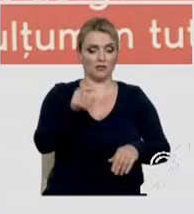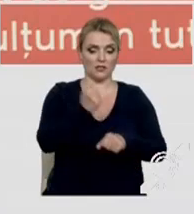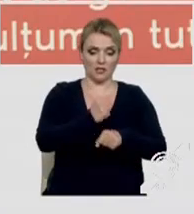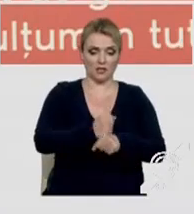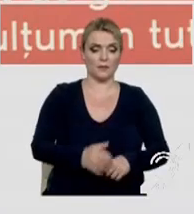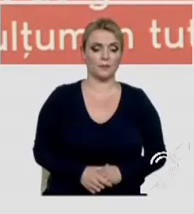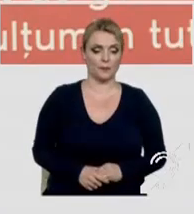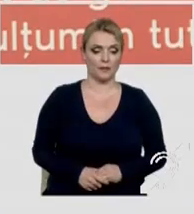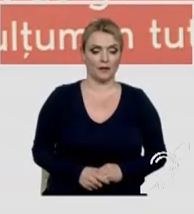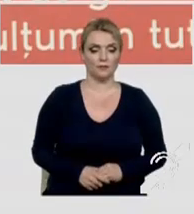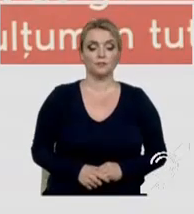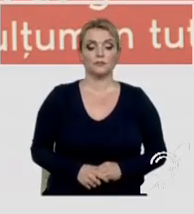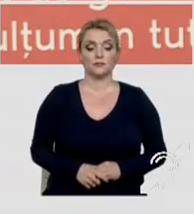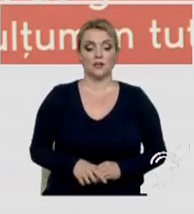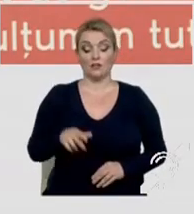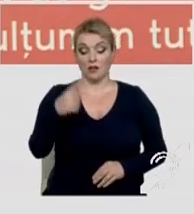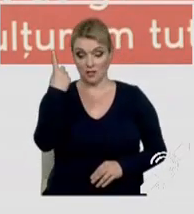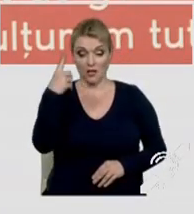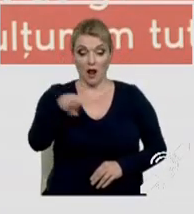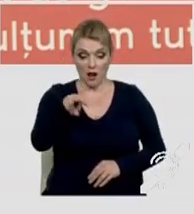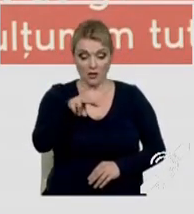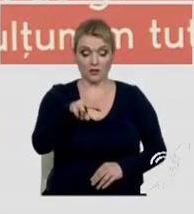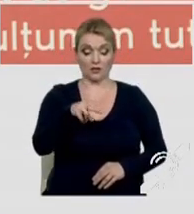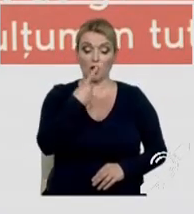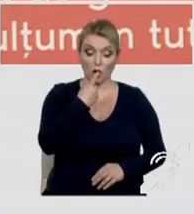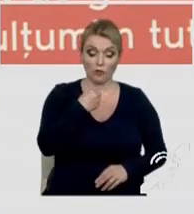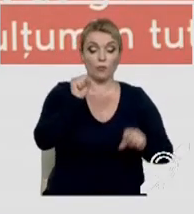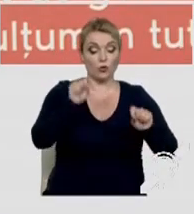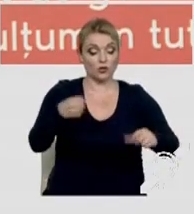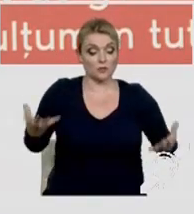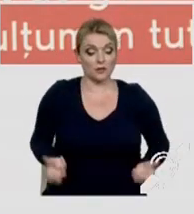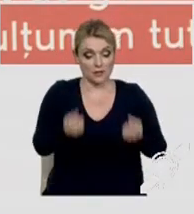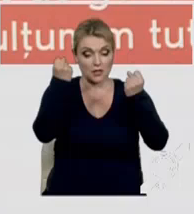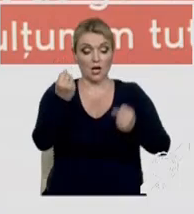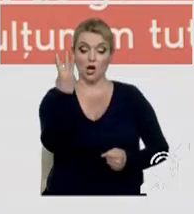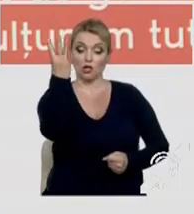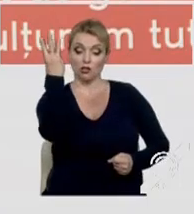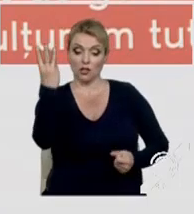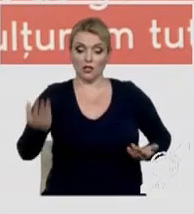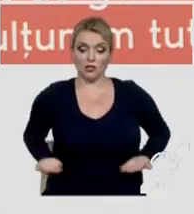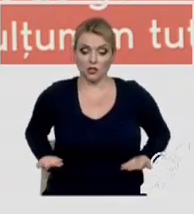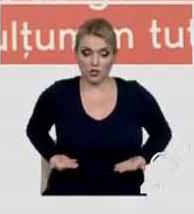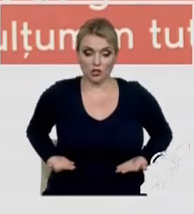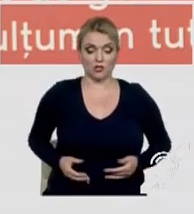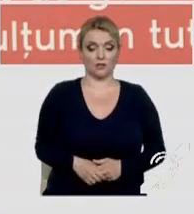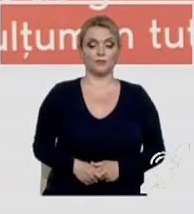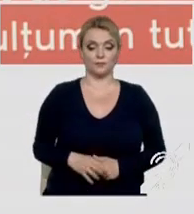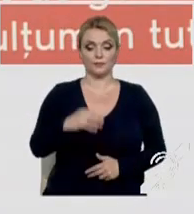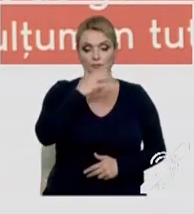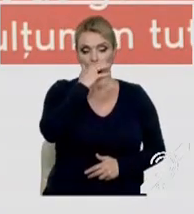salvează 3 vieți omenești. Acest lucru trebuie să-l ținem minte, acest lucru trebuie să ne ghideze